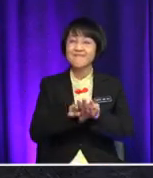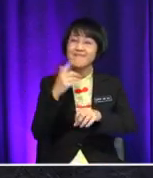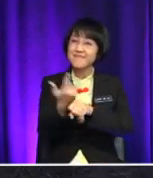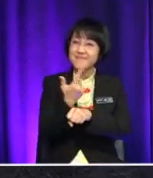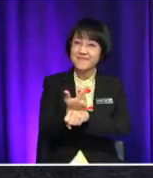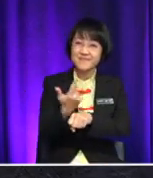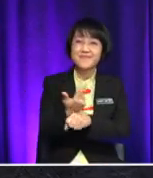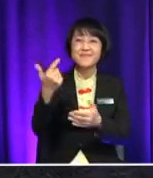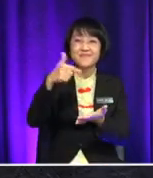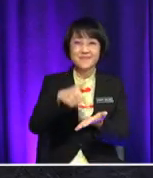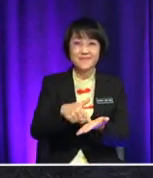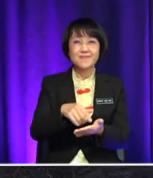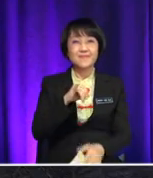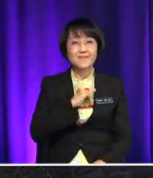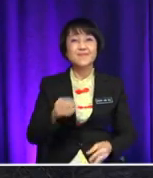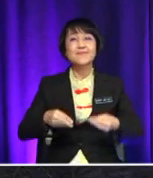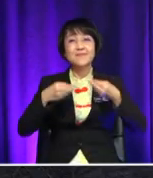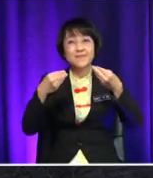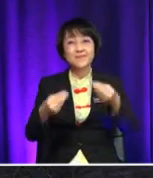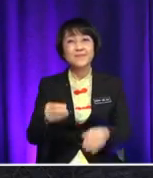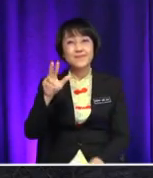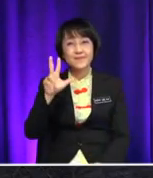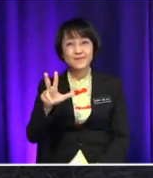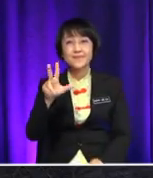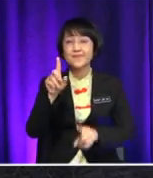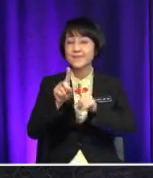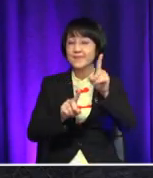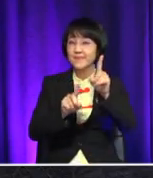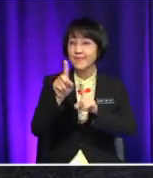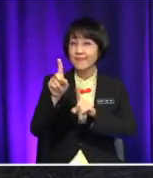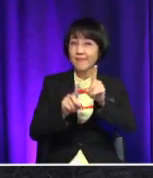saya beri juga tiga bintang tiga bintang